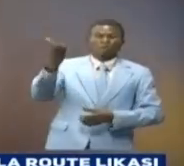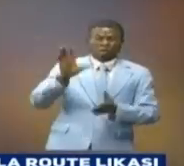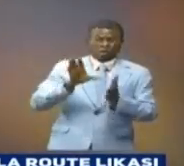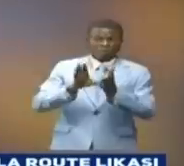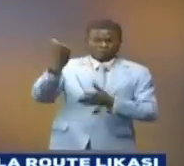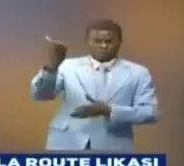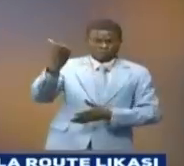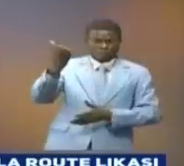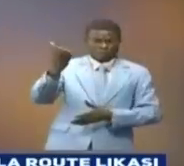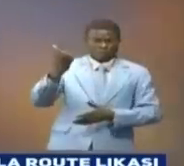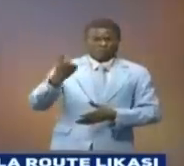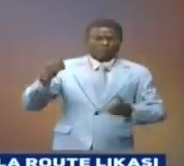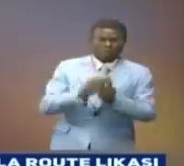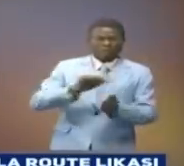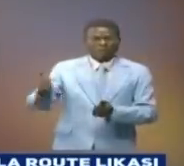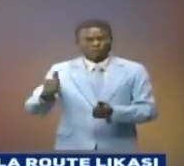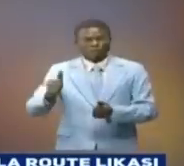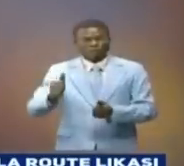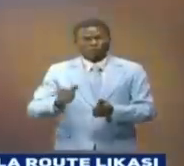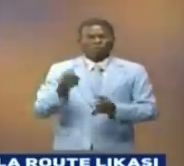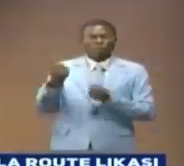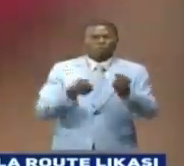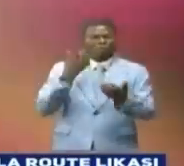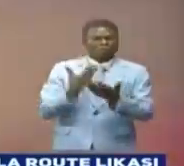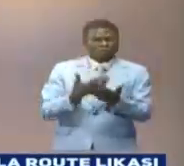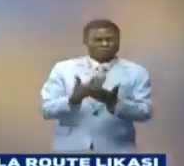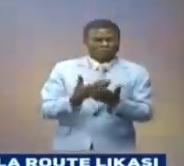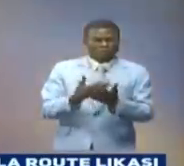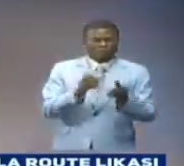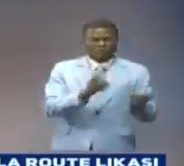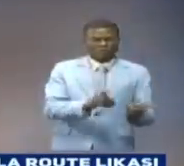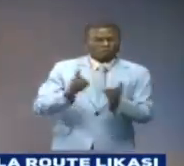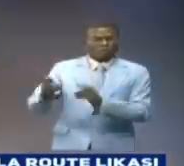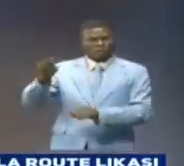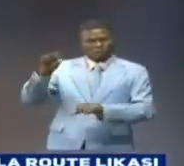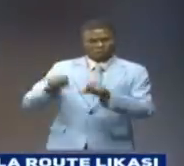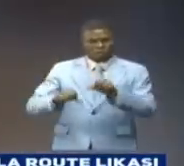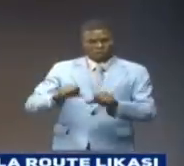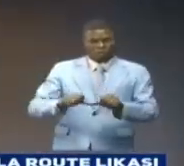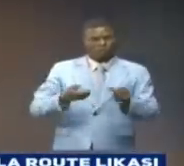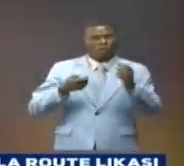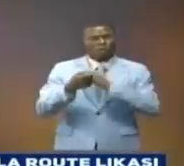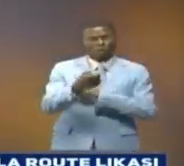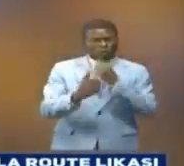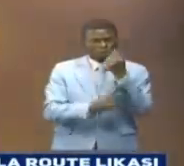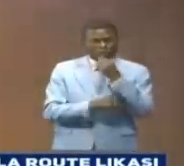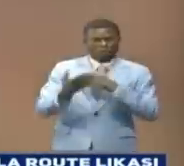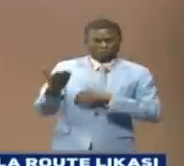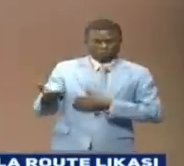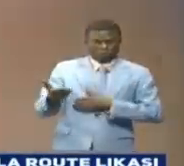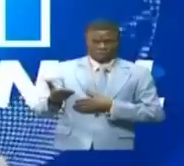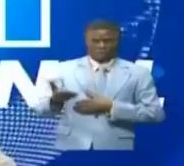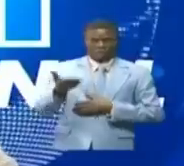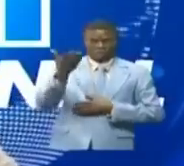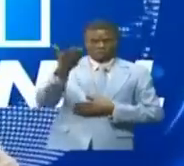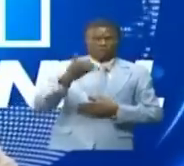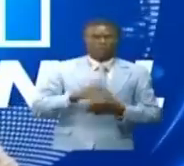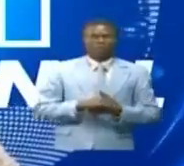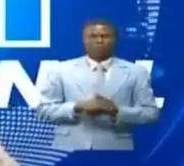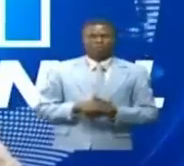autre camion. L'excès de vitesse et le mauvais dépassement seraient la cause de ce drame.